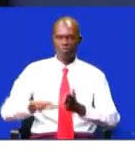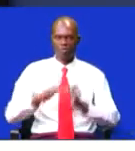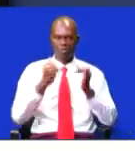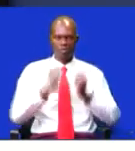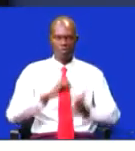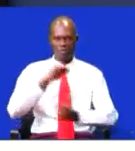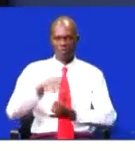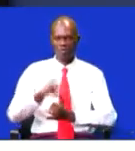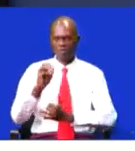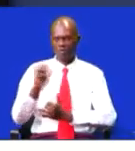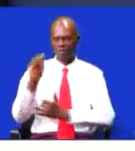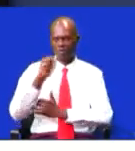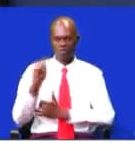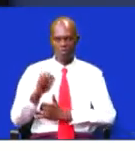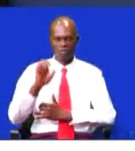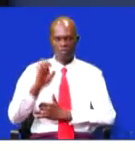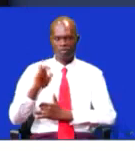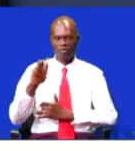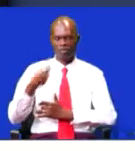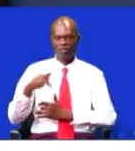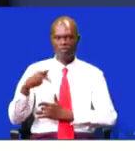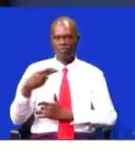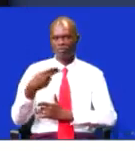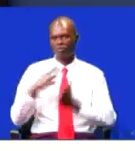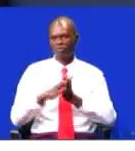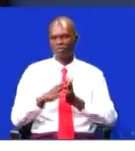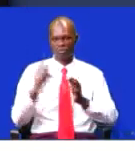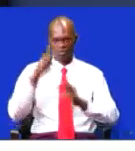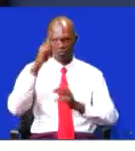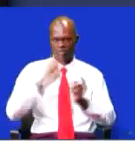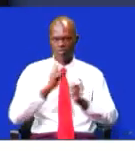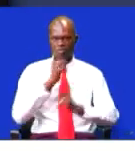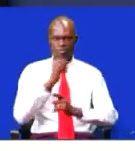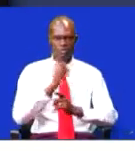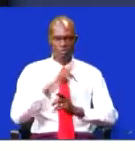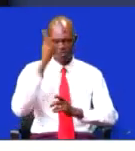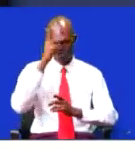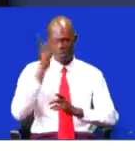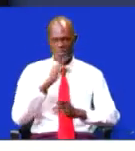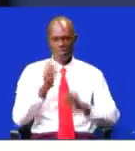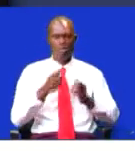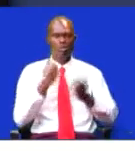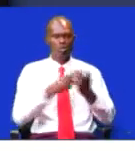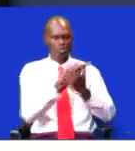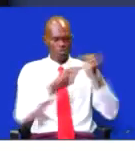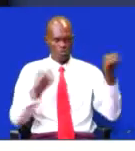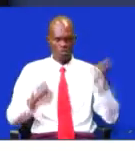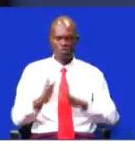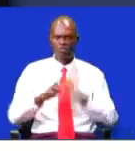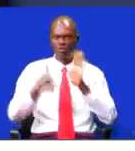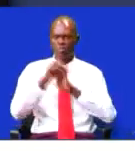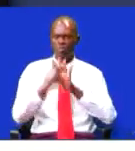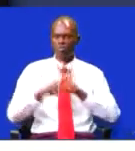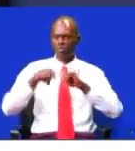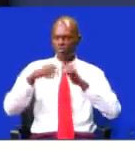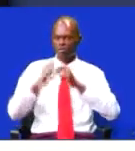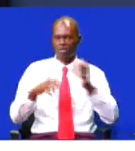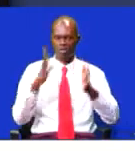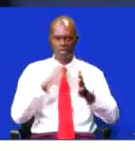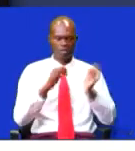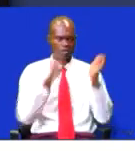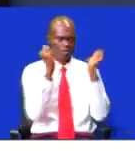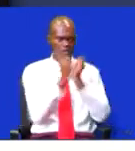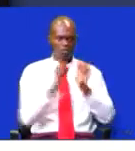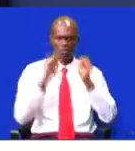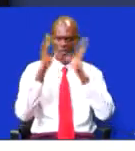Joseph Otieno, koro ogolo siem ne jonyuol ma bende chwado nyithindo asasa kata yorno ero ma chik ok oyie ni biro kawnegi